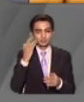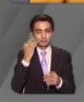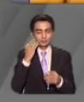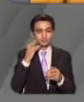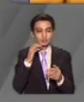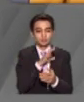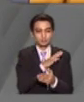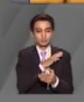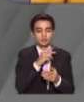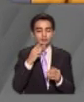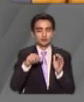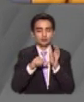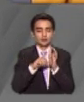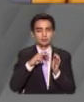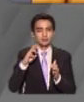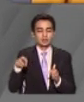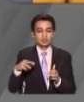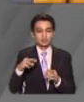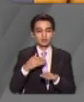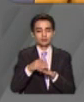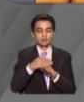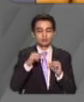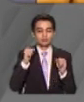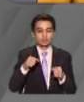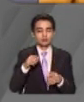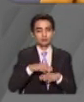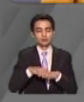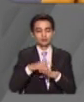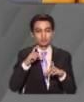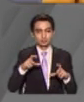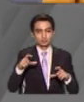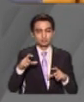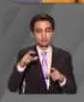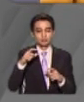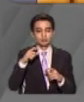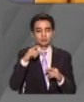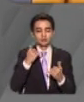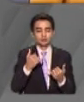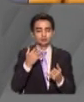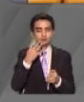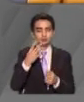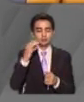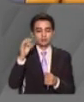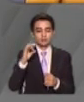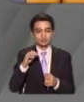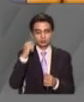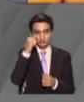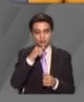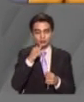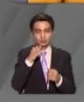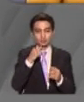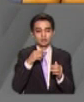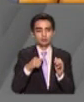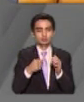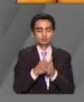выделено 26 миллиардов для кредитования физических лиц. Условия также остались прежними, не более 4% годовых со сроком до 7